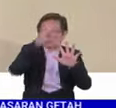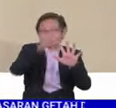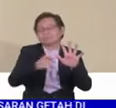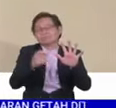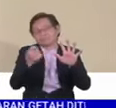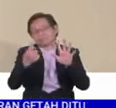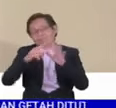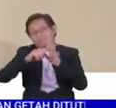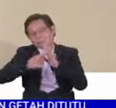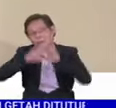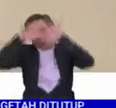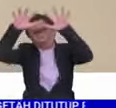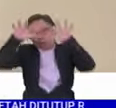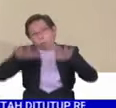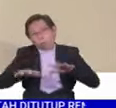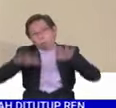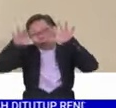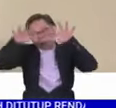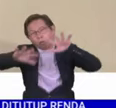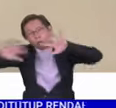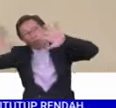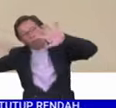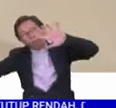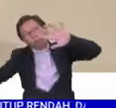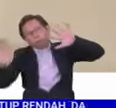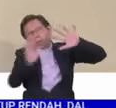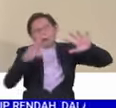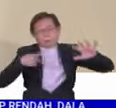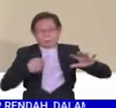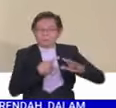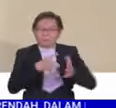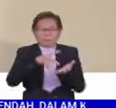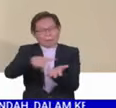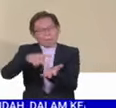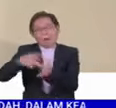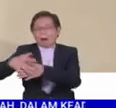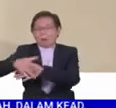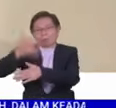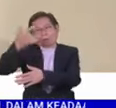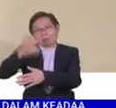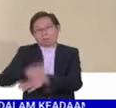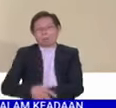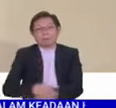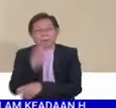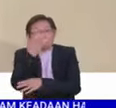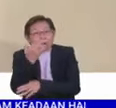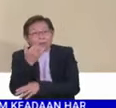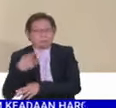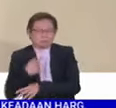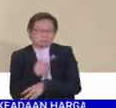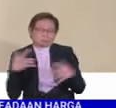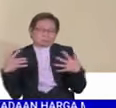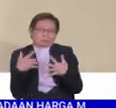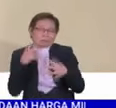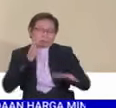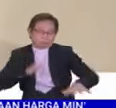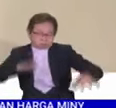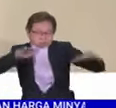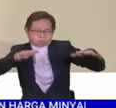November. Jadi kita bagi awal ni sebab kita takut banjir